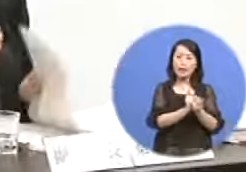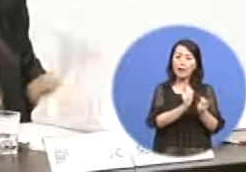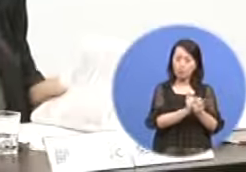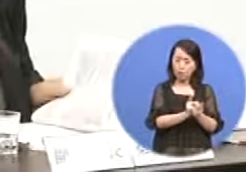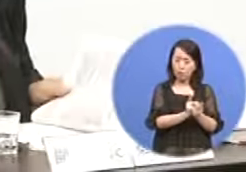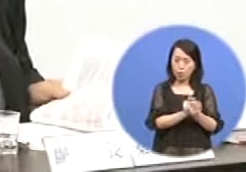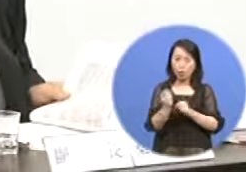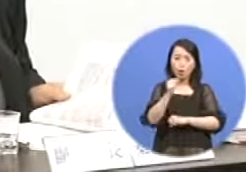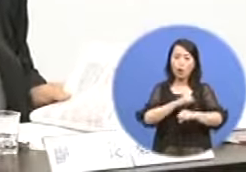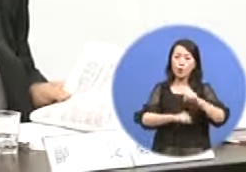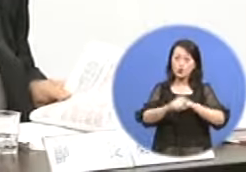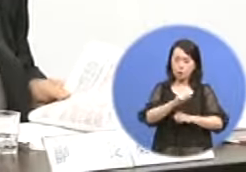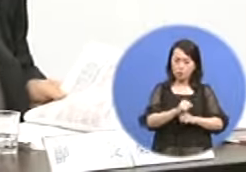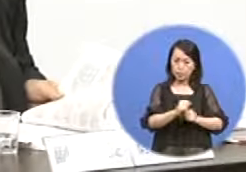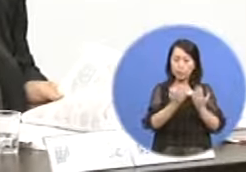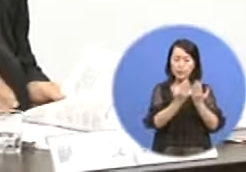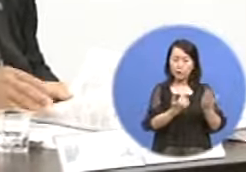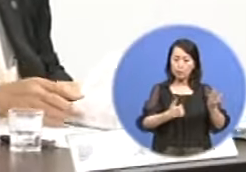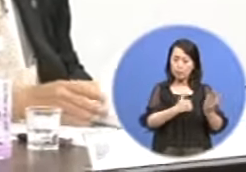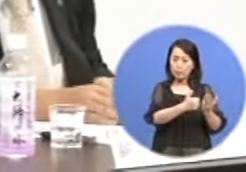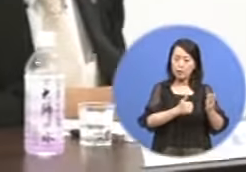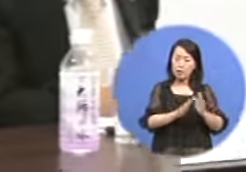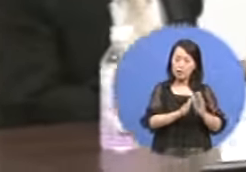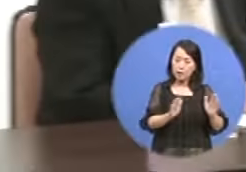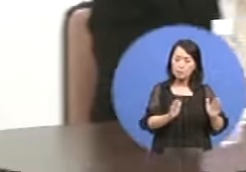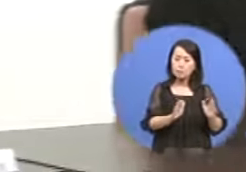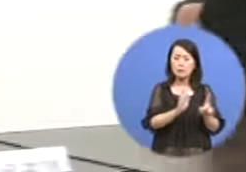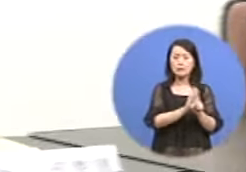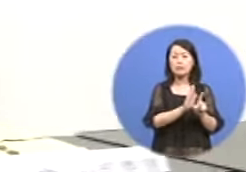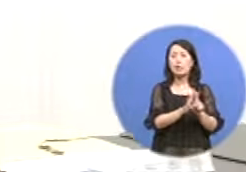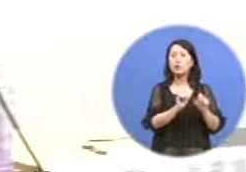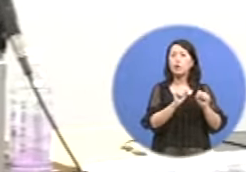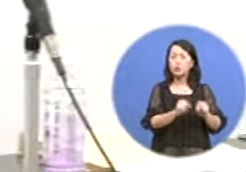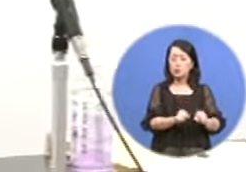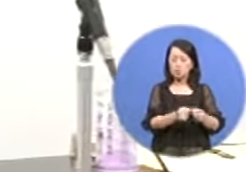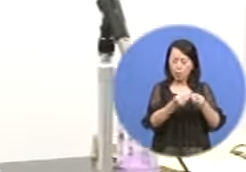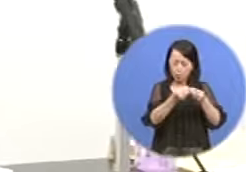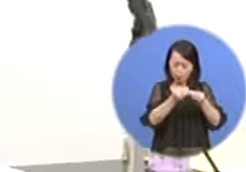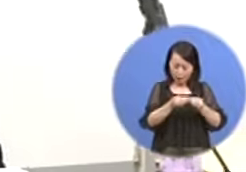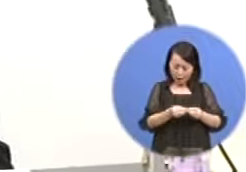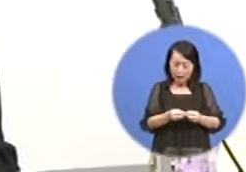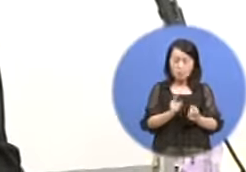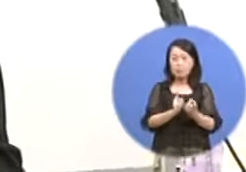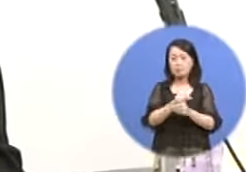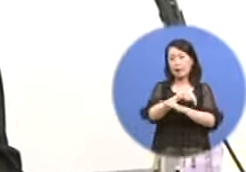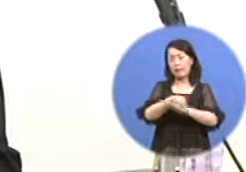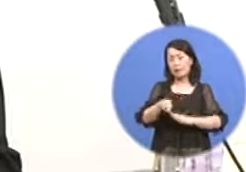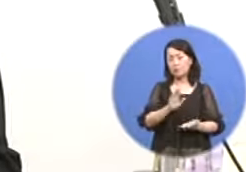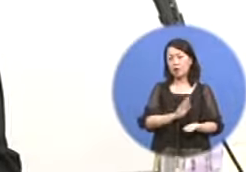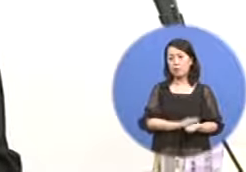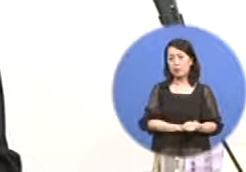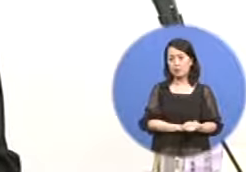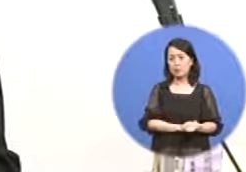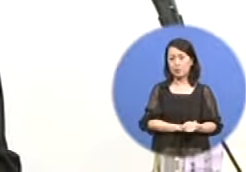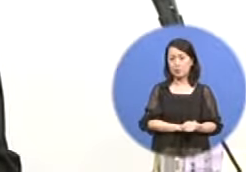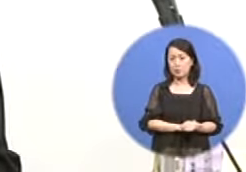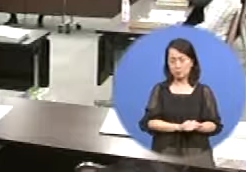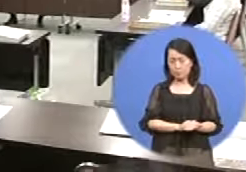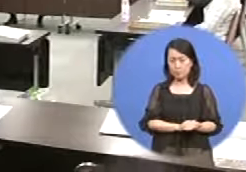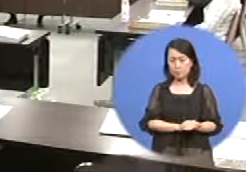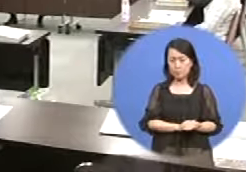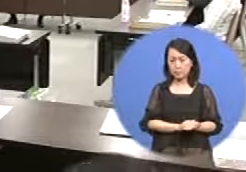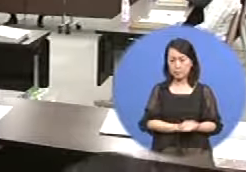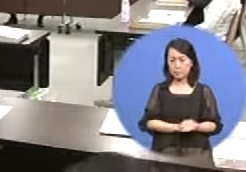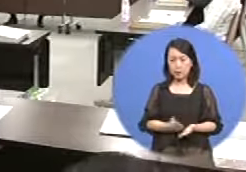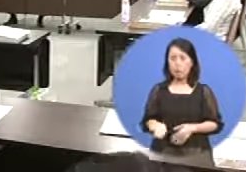はい、学校復帰支援をするということで、まあ、ことを細かくいろいろな対策が書かれてあるんです。で今度我々何を